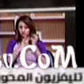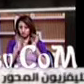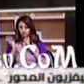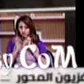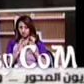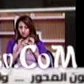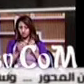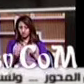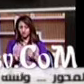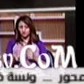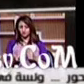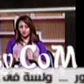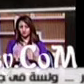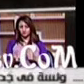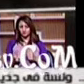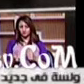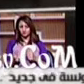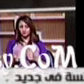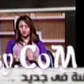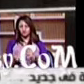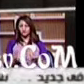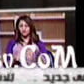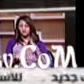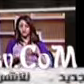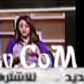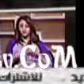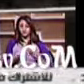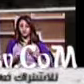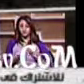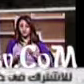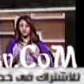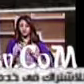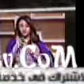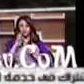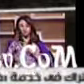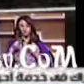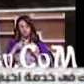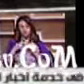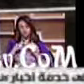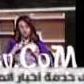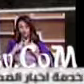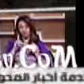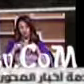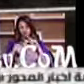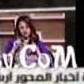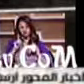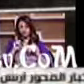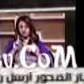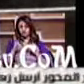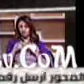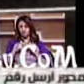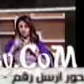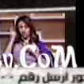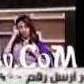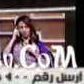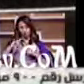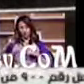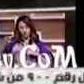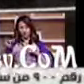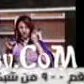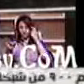انا مع سيادتك ان ده يعني منظر ومبدا مرفوض تماما عمليه الاختلاف في الراي او